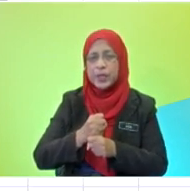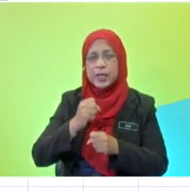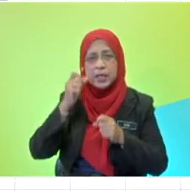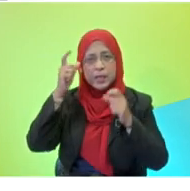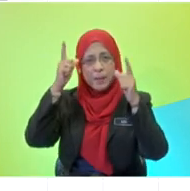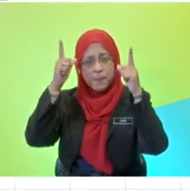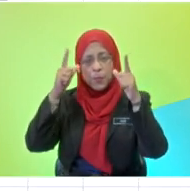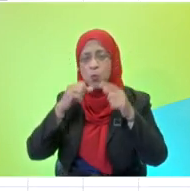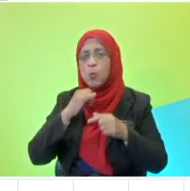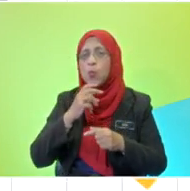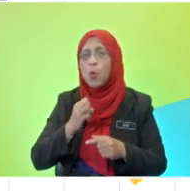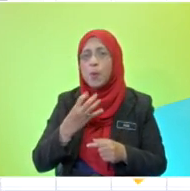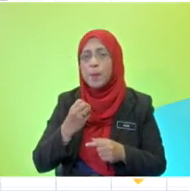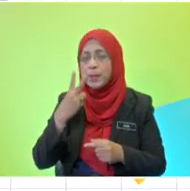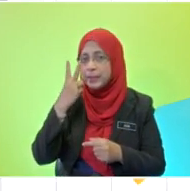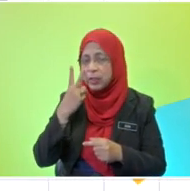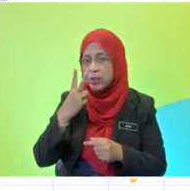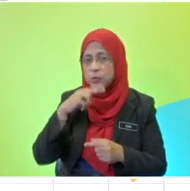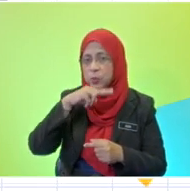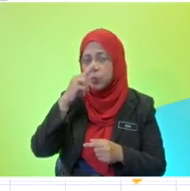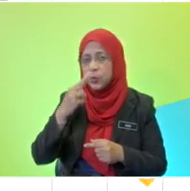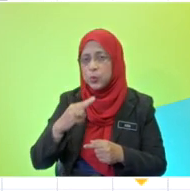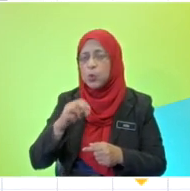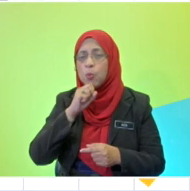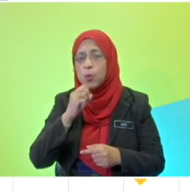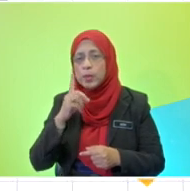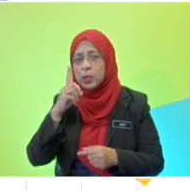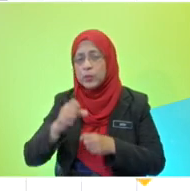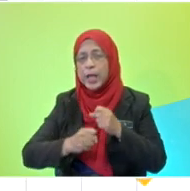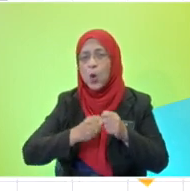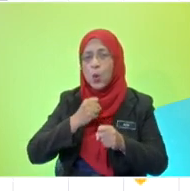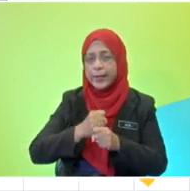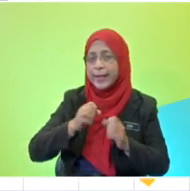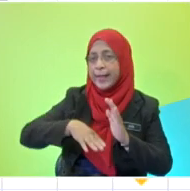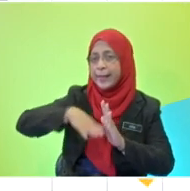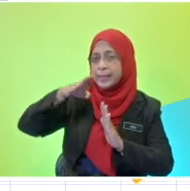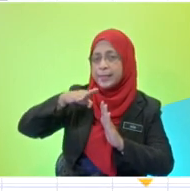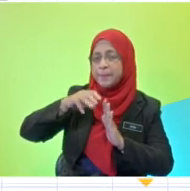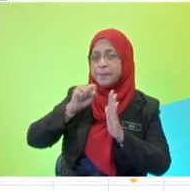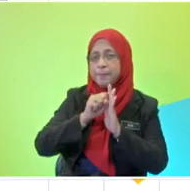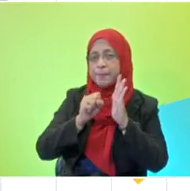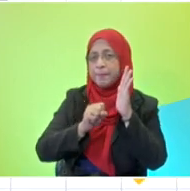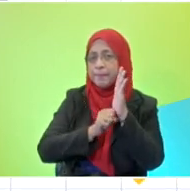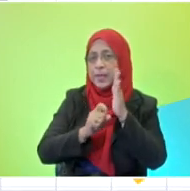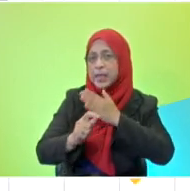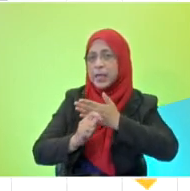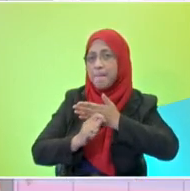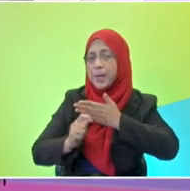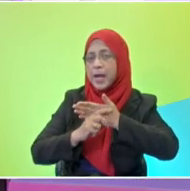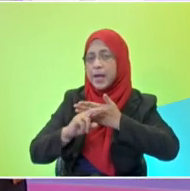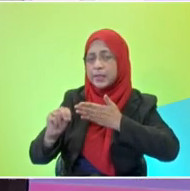kerbau 1 tahun ke atas Begitu juga dengan unta yaitu 1 tahun ke atas Oke dan cara ada tambahan syarat wajibnya